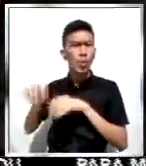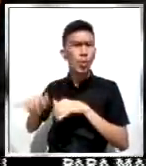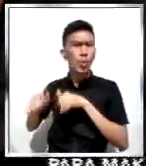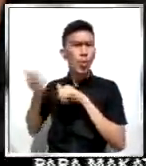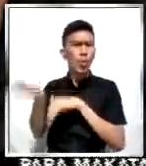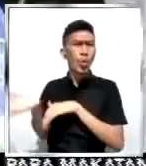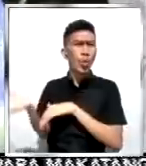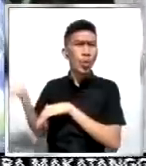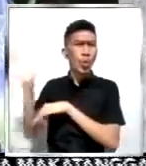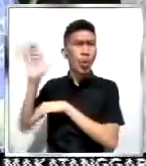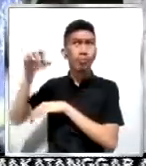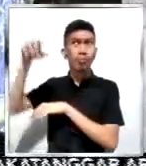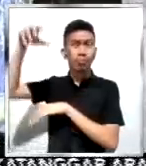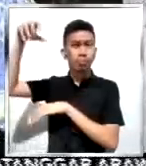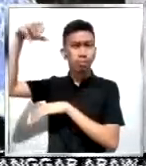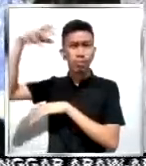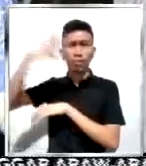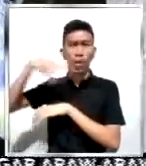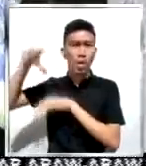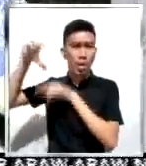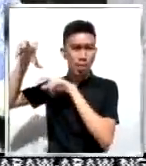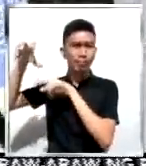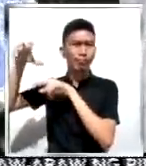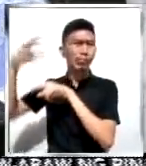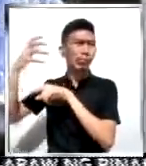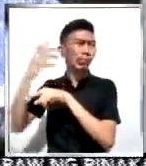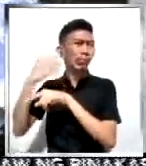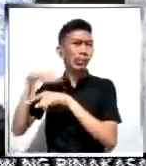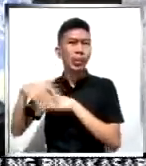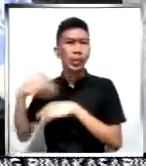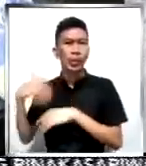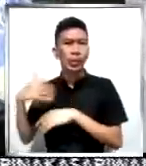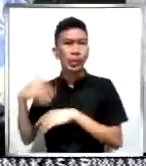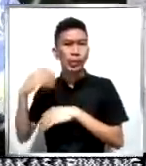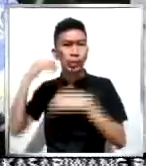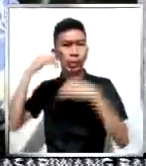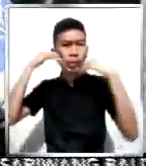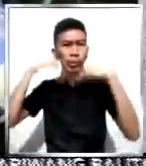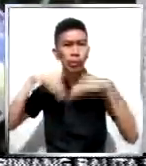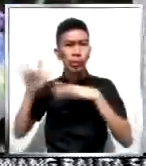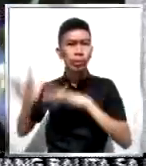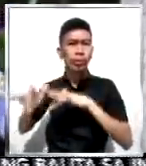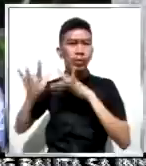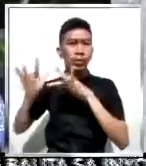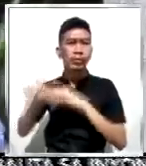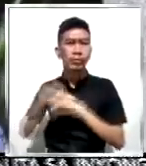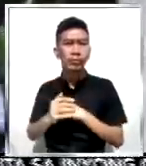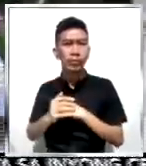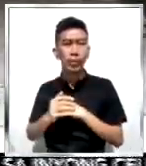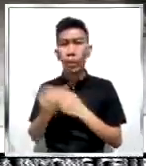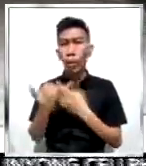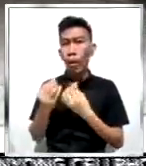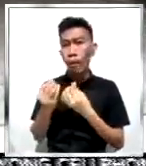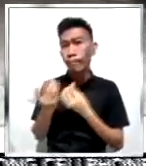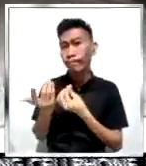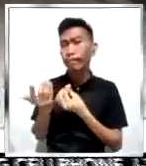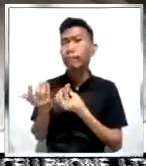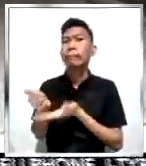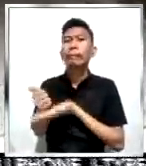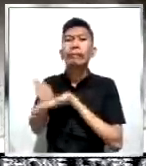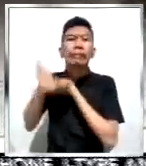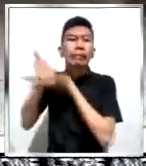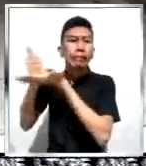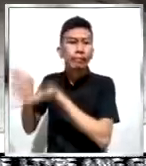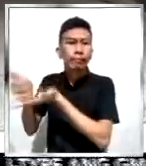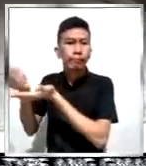na araw. Mainitan yun ng matanda, kawawa naman. Nilagay namin dyan sa dito sa ilalim